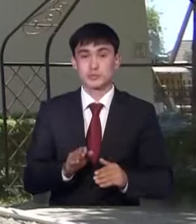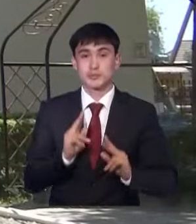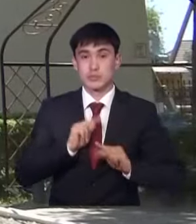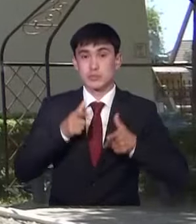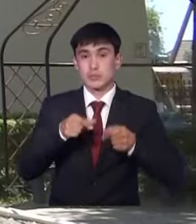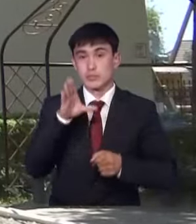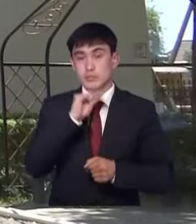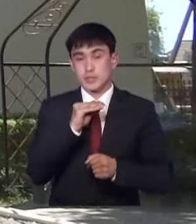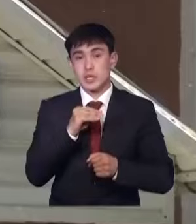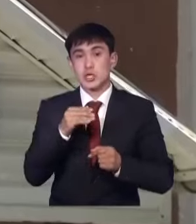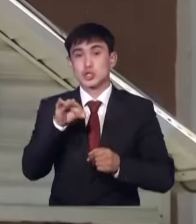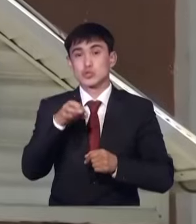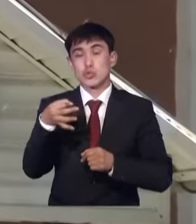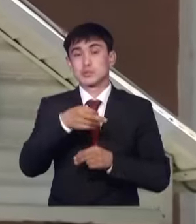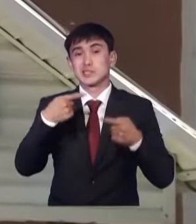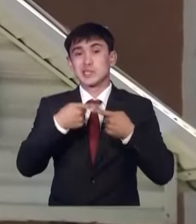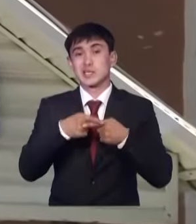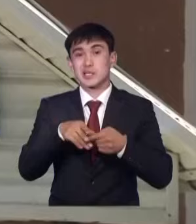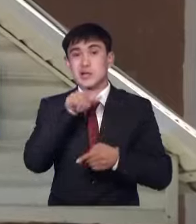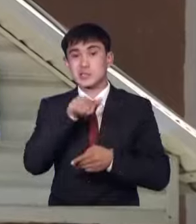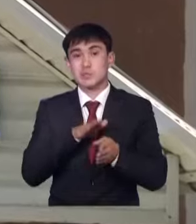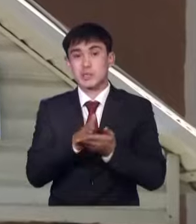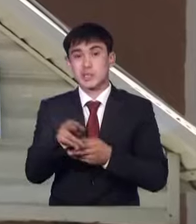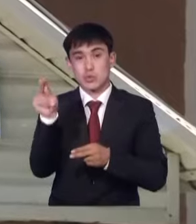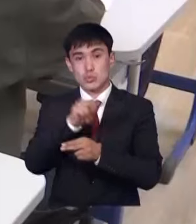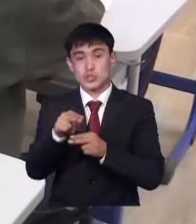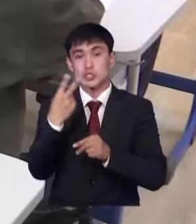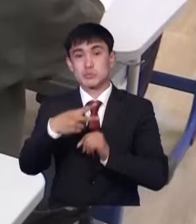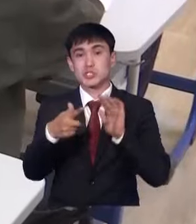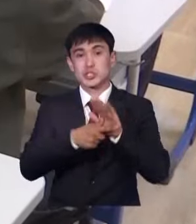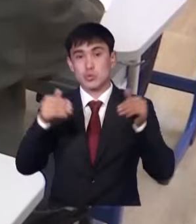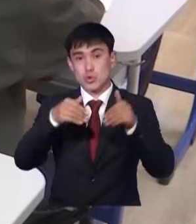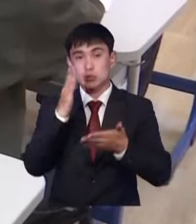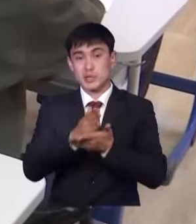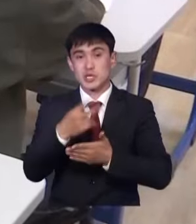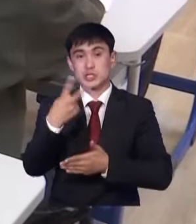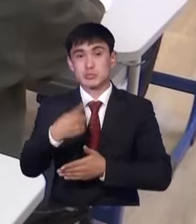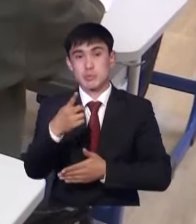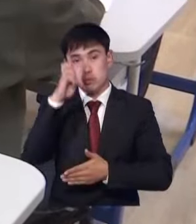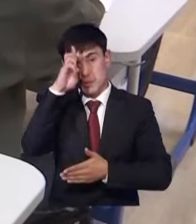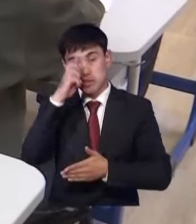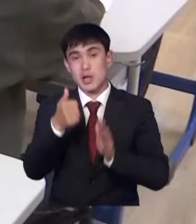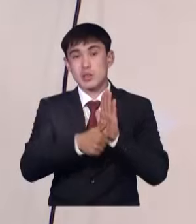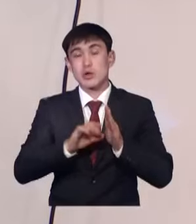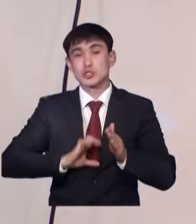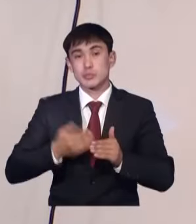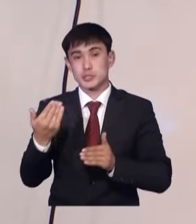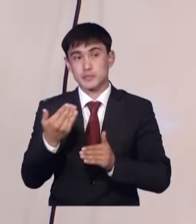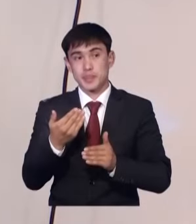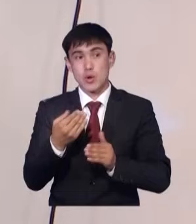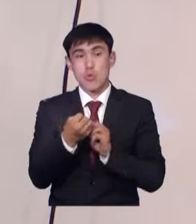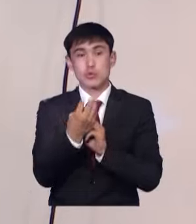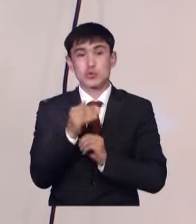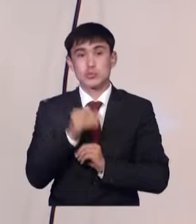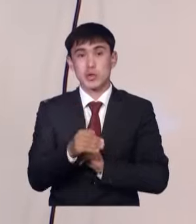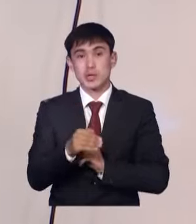Жетісу облысында техникалық және кәсіптік бағытта білім беретін 27 колледж жұмыс істейді, 21 мемлекеттік, 6-ауы жекеменшік. Онда 14